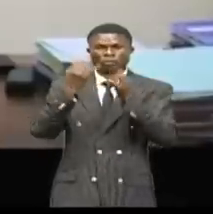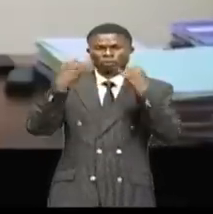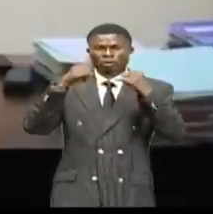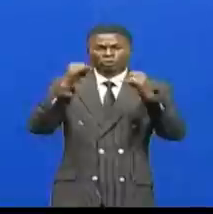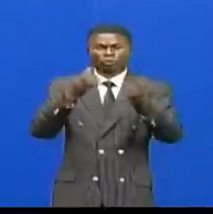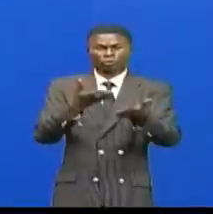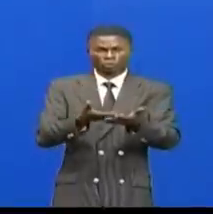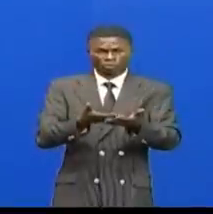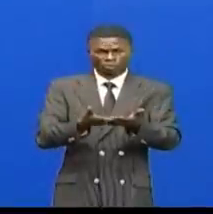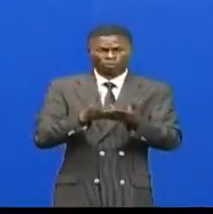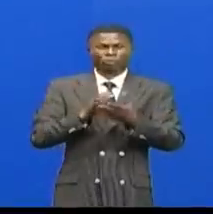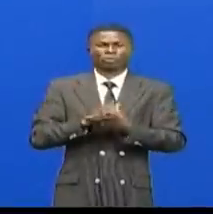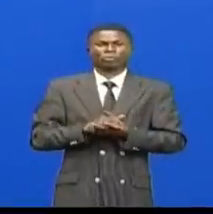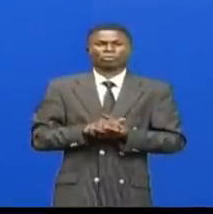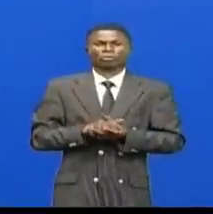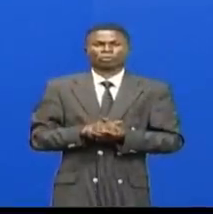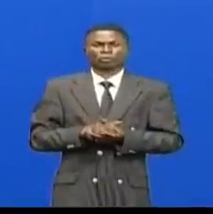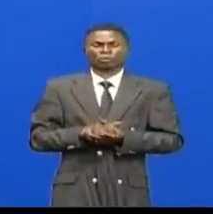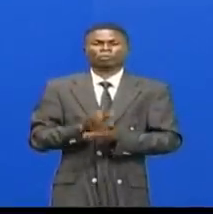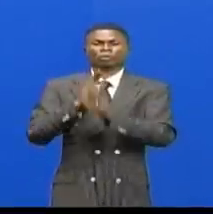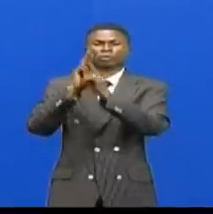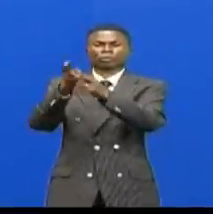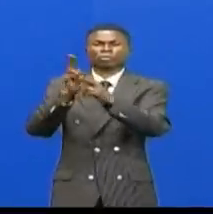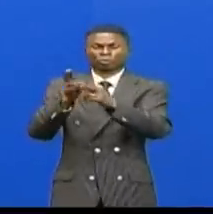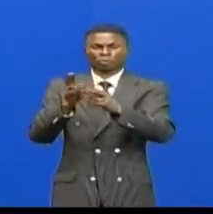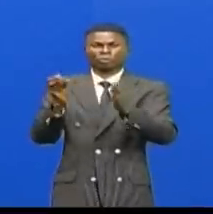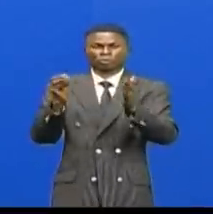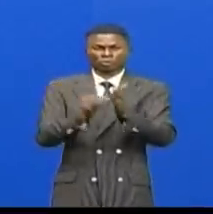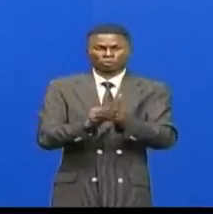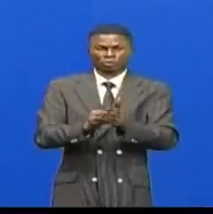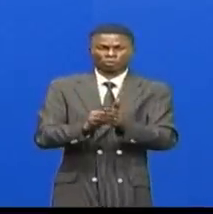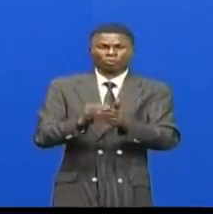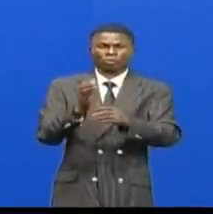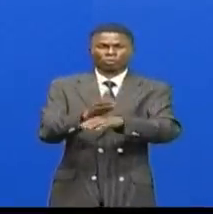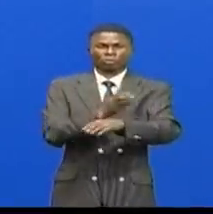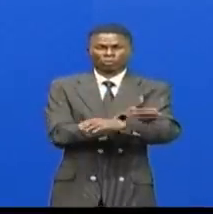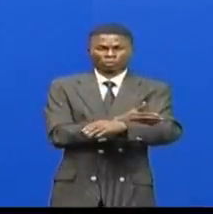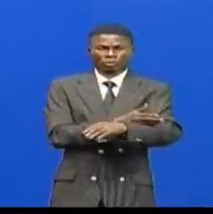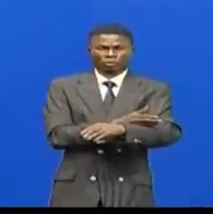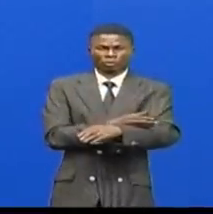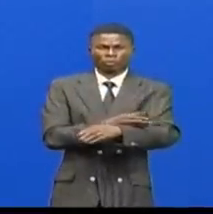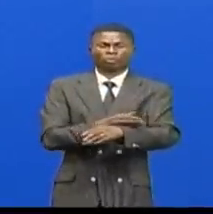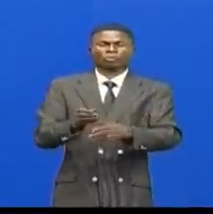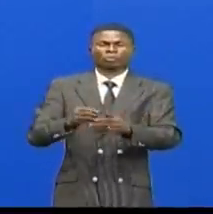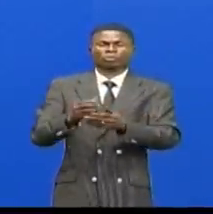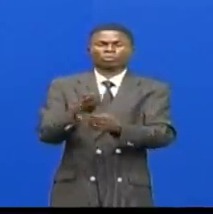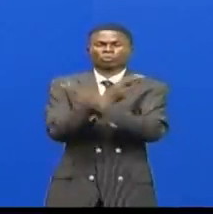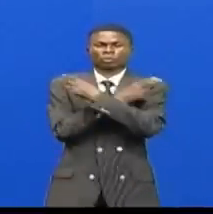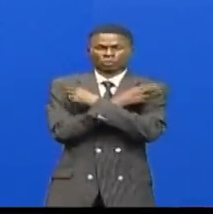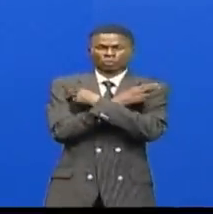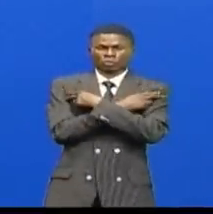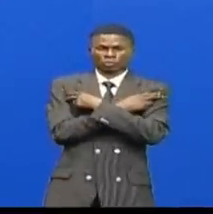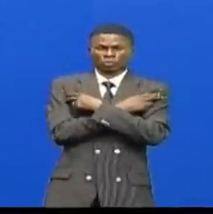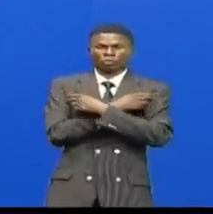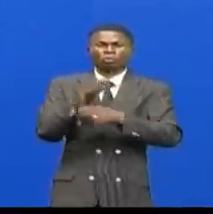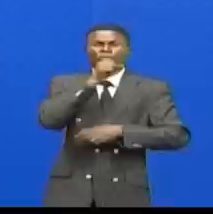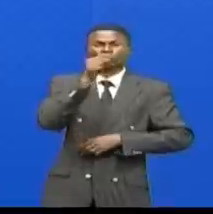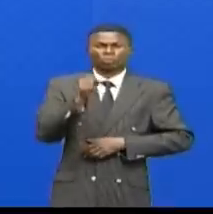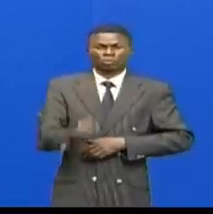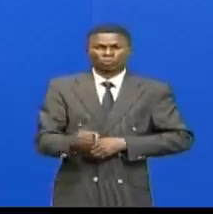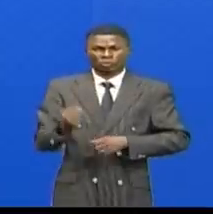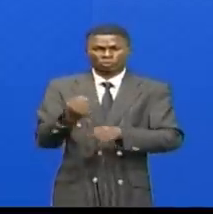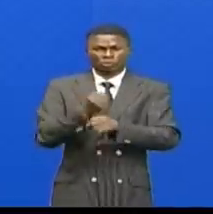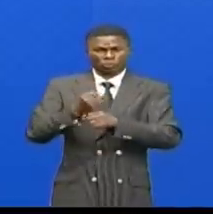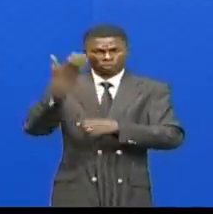d'information. Rapport intérimaire sur le processus de mise à la retraite et quelques mesures conservatoires relatives